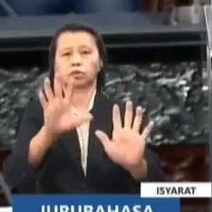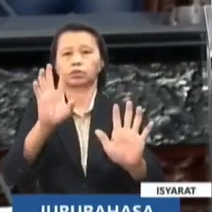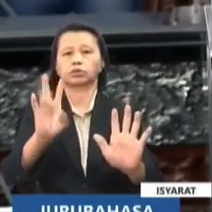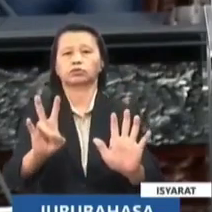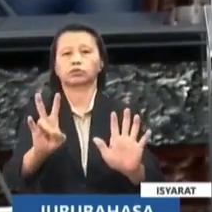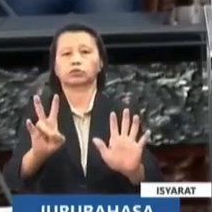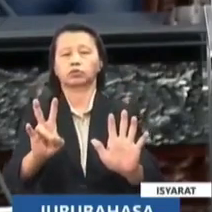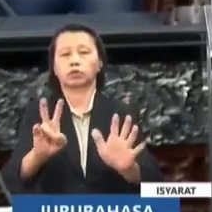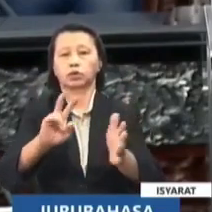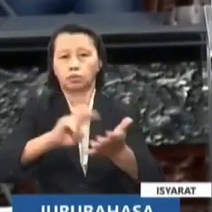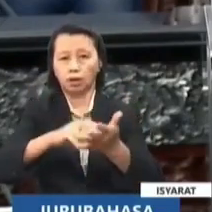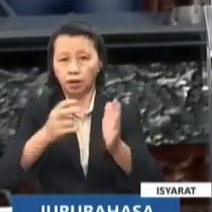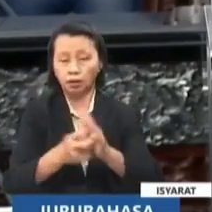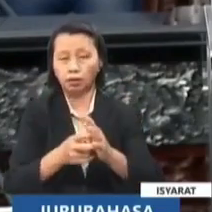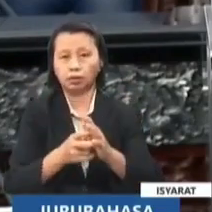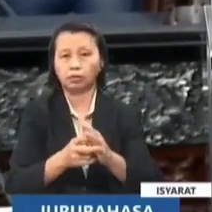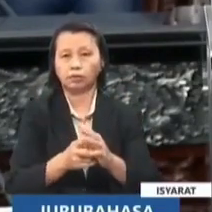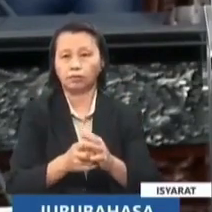527. Maknanya